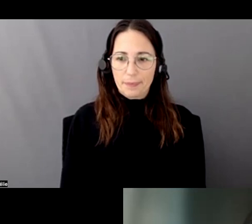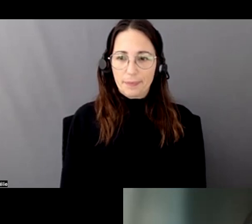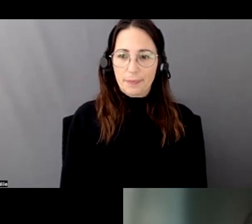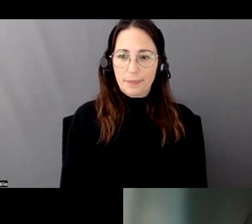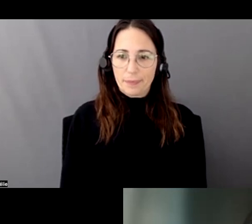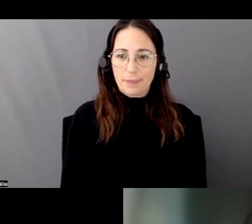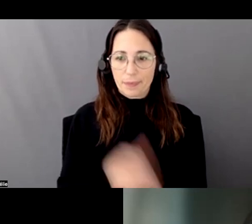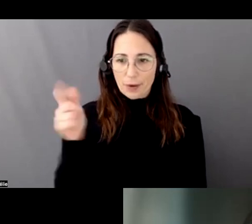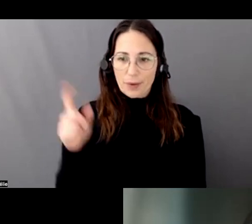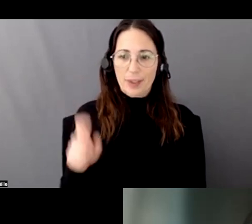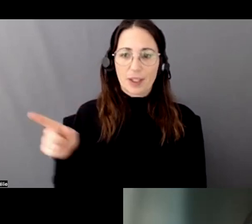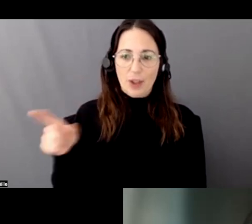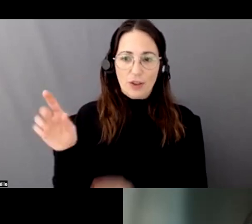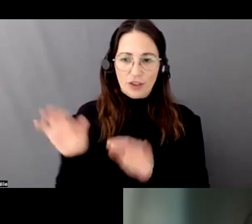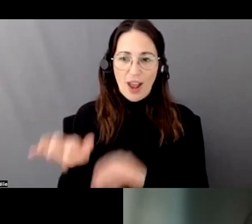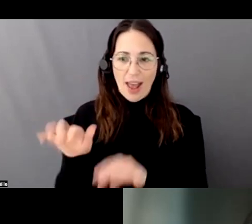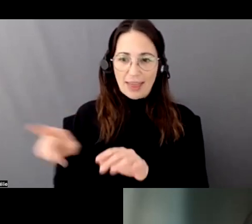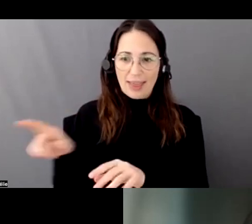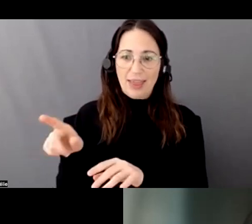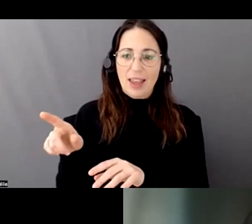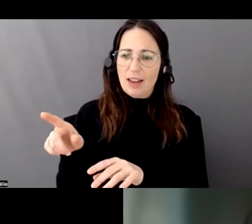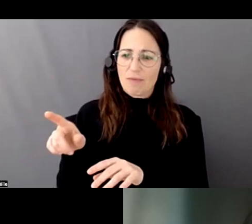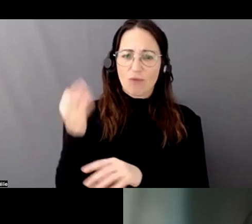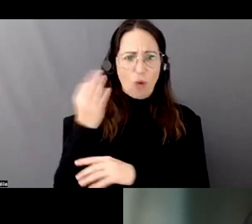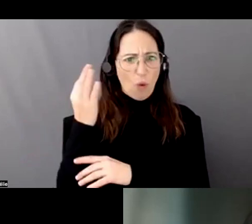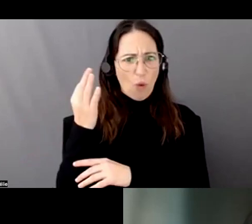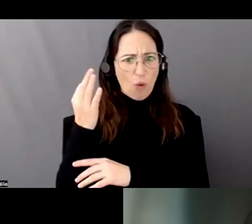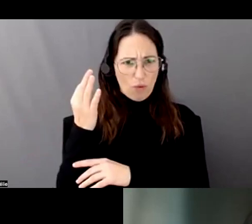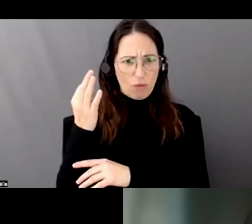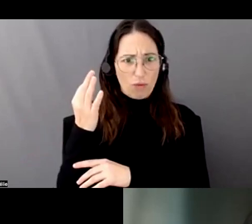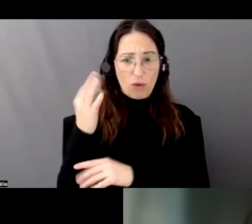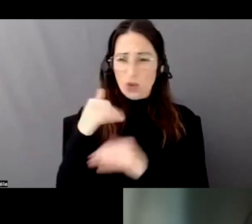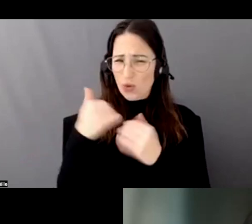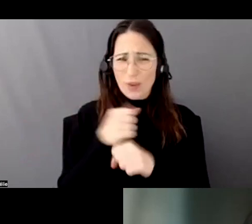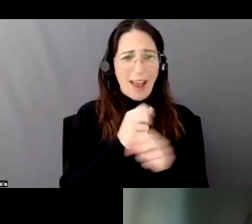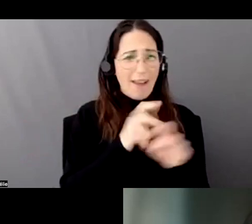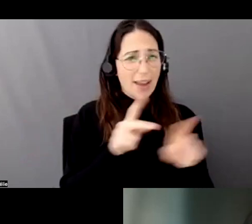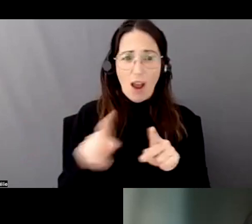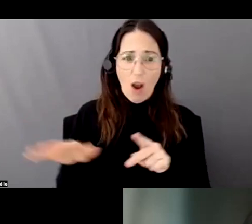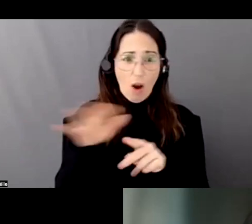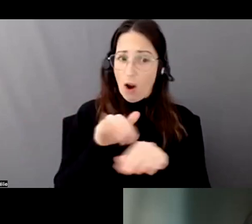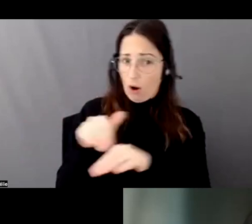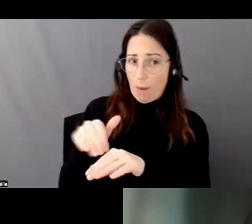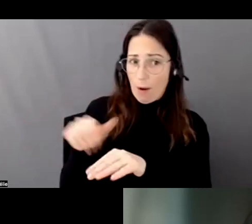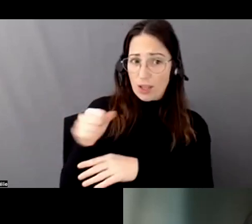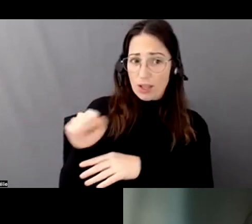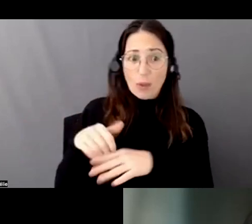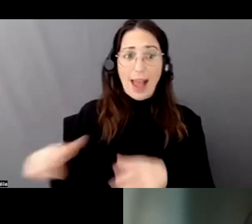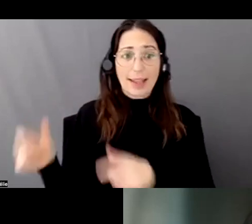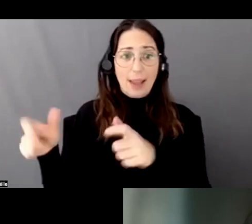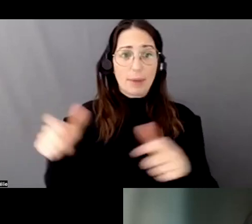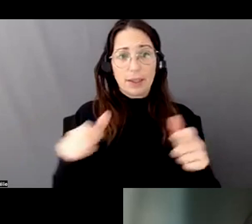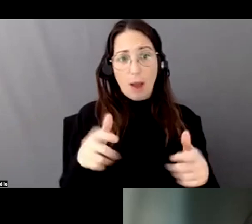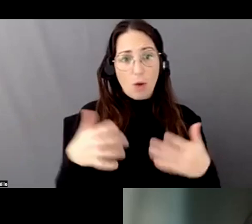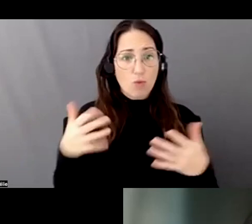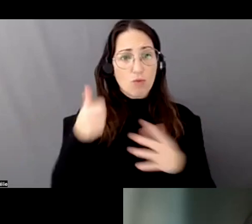Et une autre question dans le chat, est-ce que vous recommandez le cours à toutes les travailleurs, travailleuses en établissement ou est-ce que c'est adapté